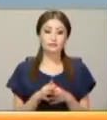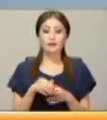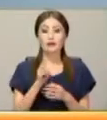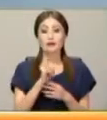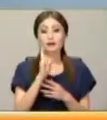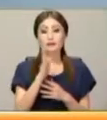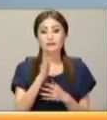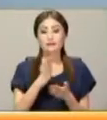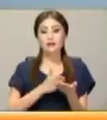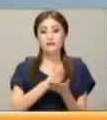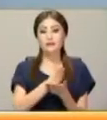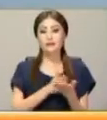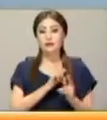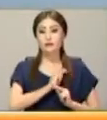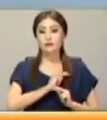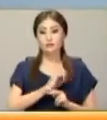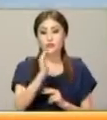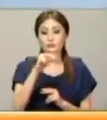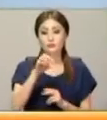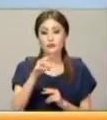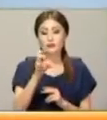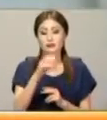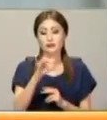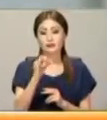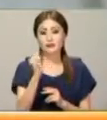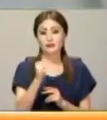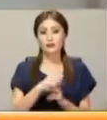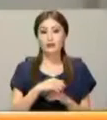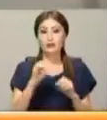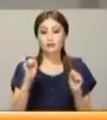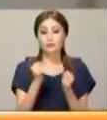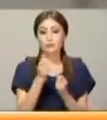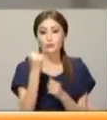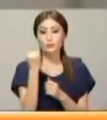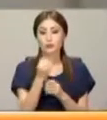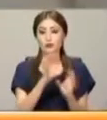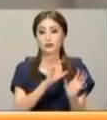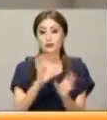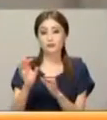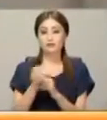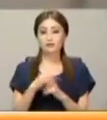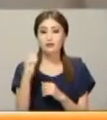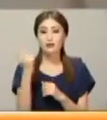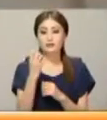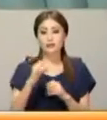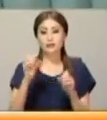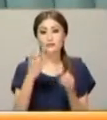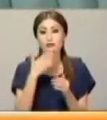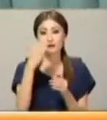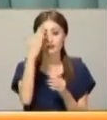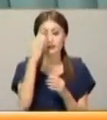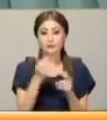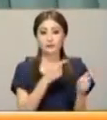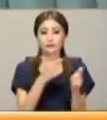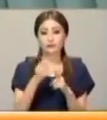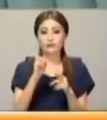Квартира ветерана труда Медербека Султаналиева всегда зимой плохо отапливалась. В этом году хозяин еще летом подготовил свое жилье к зиме.